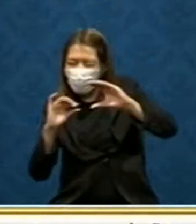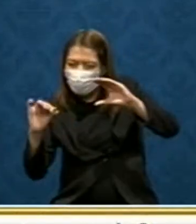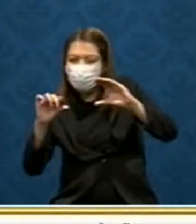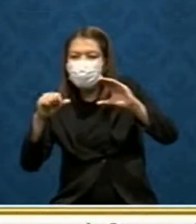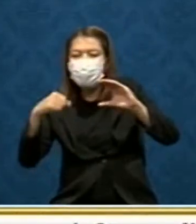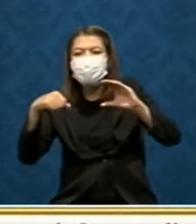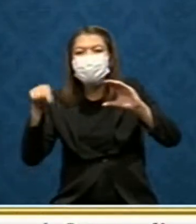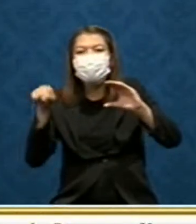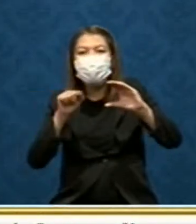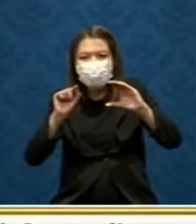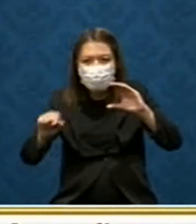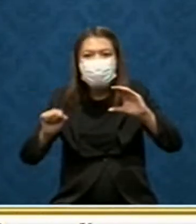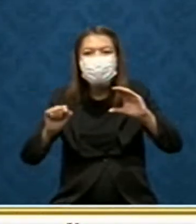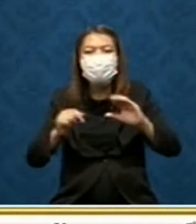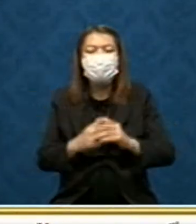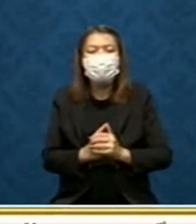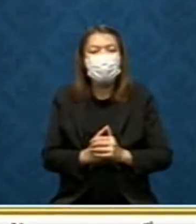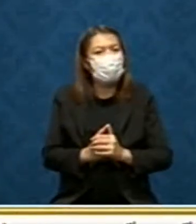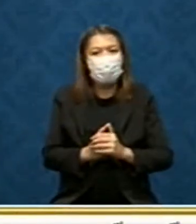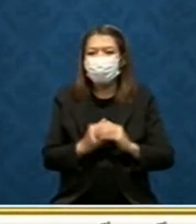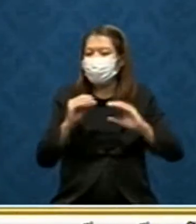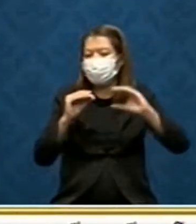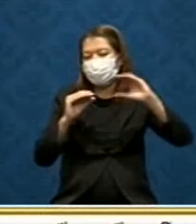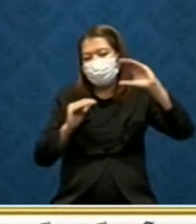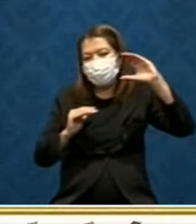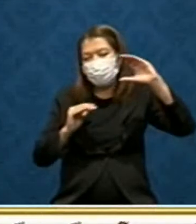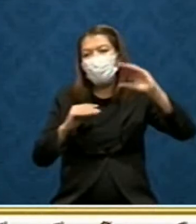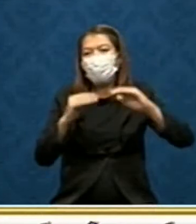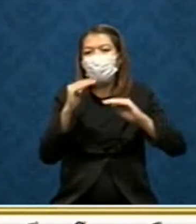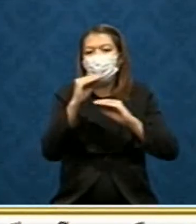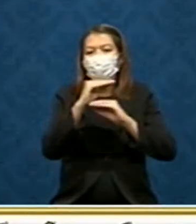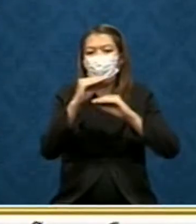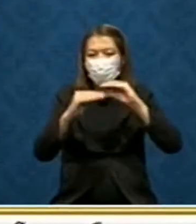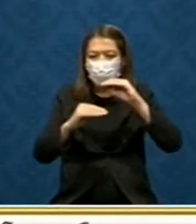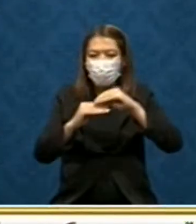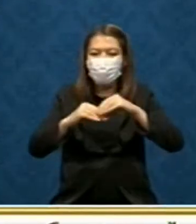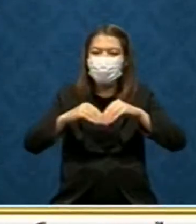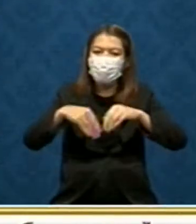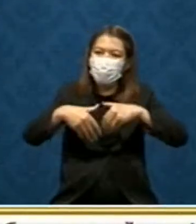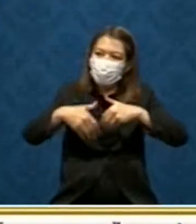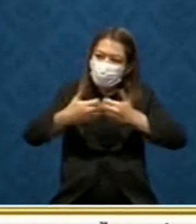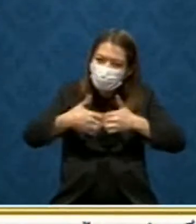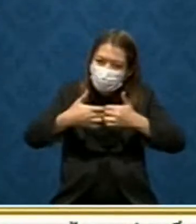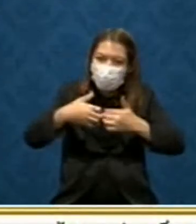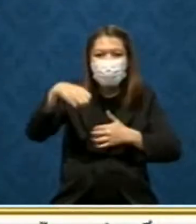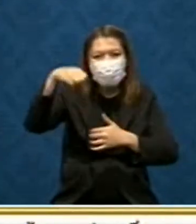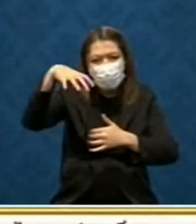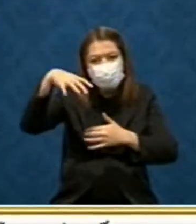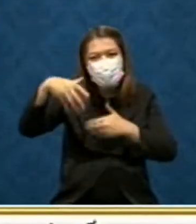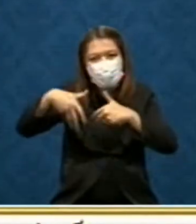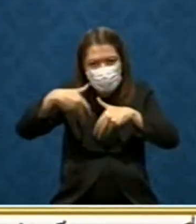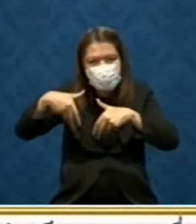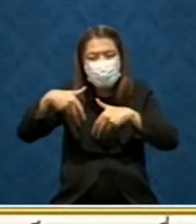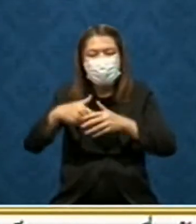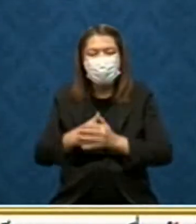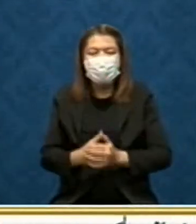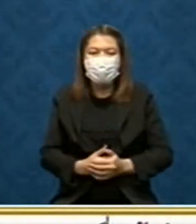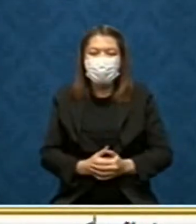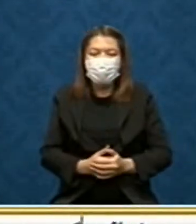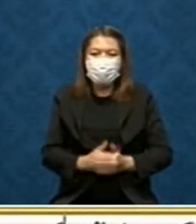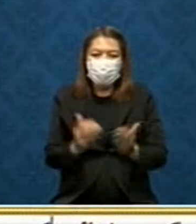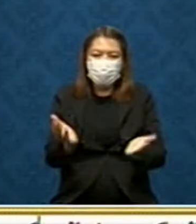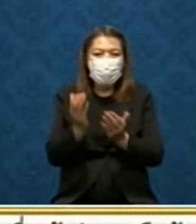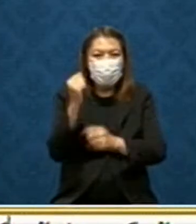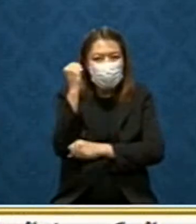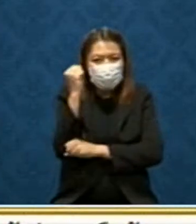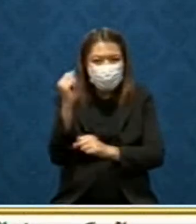นี่คนละเลองกันยบายคตละเรื่องกประชยาของโครงการลไรส์โจนเศรฐานร่ากแล้วมน้ำซ้ำว